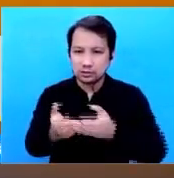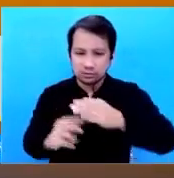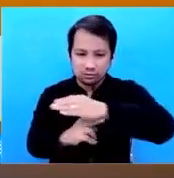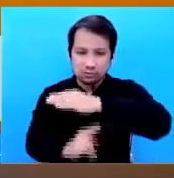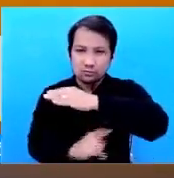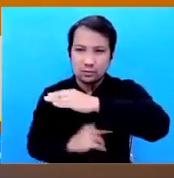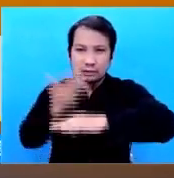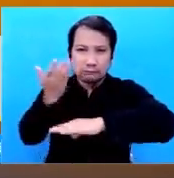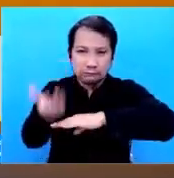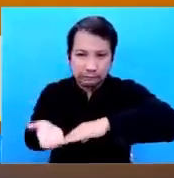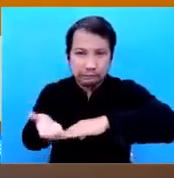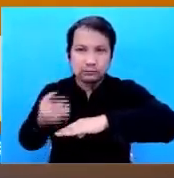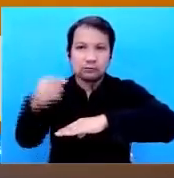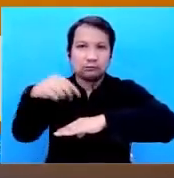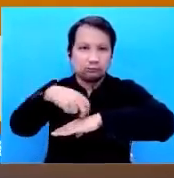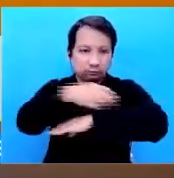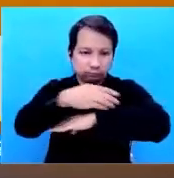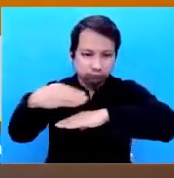nakayanan yung load ng mga sasakyan.